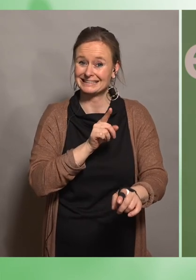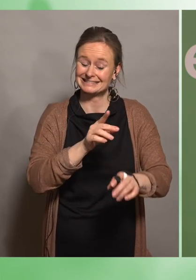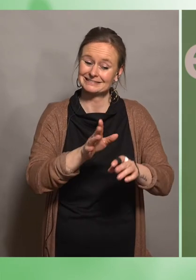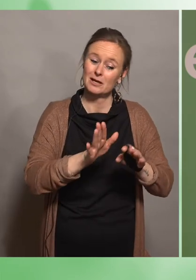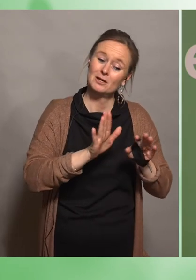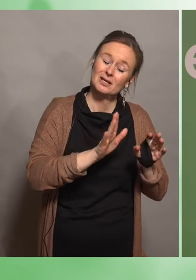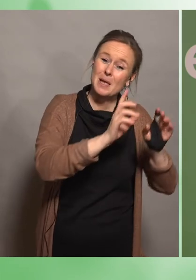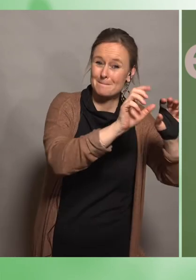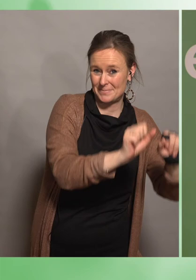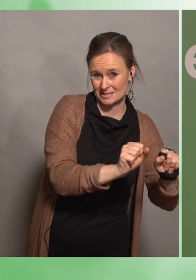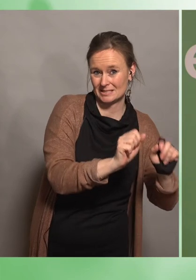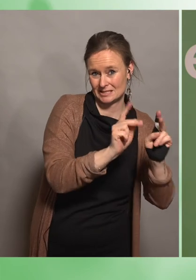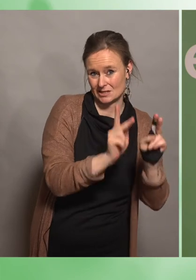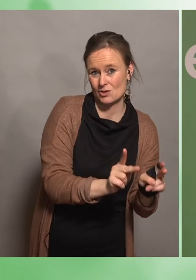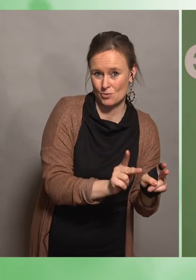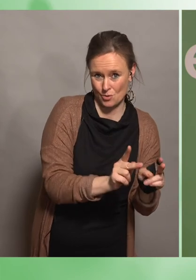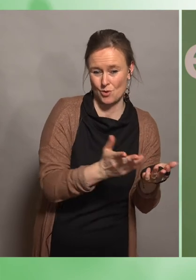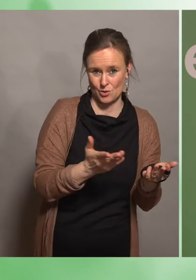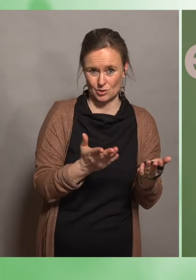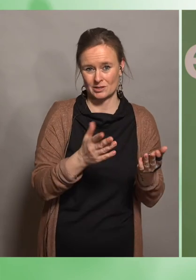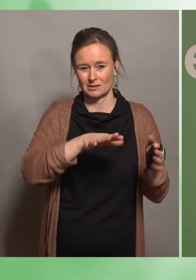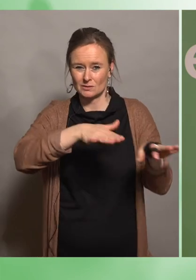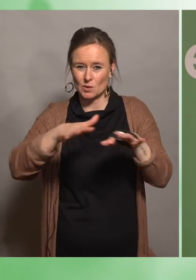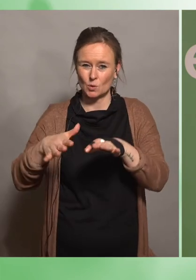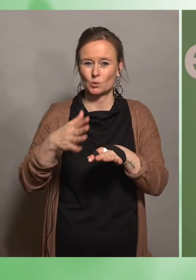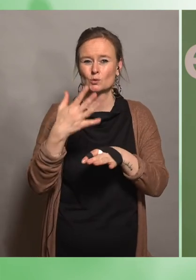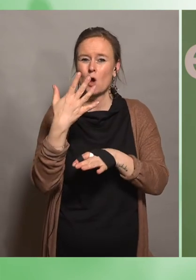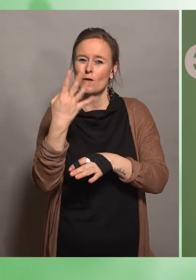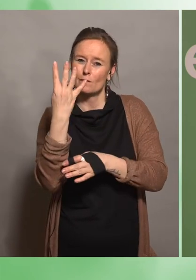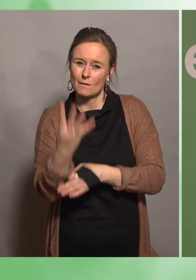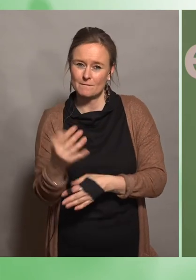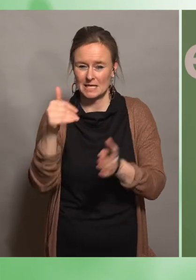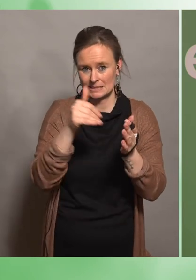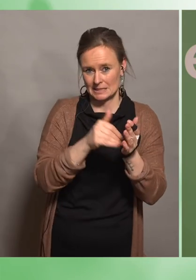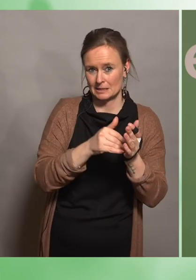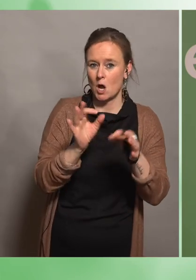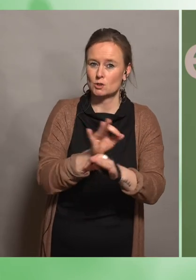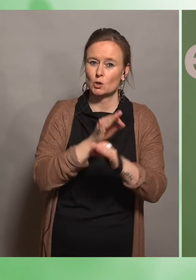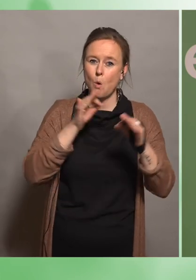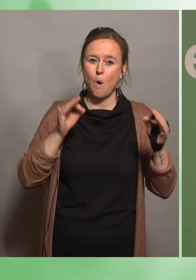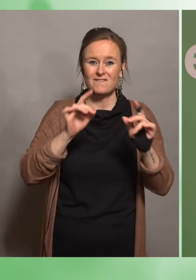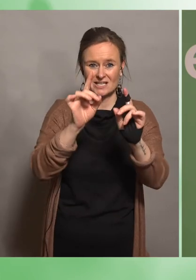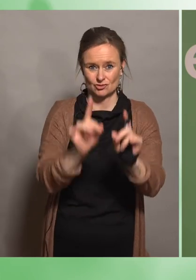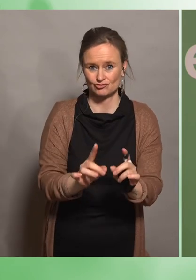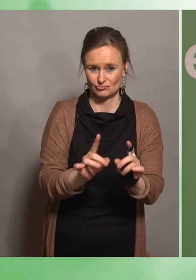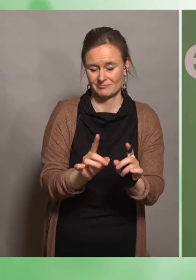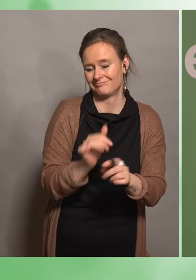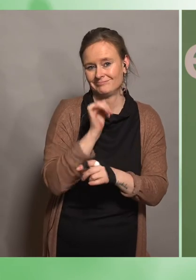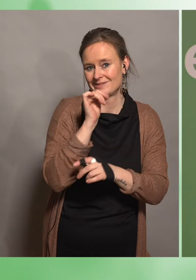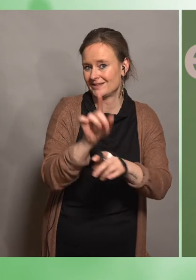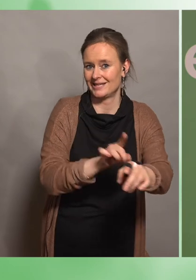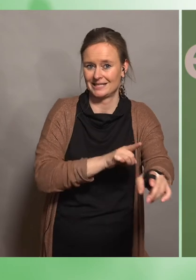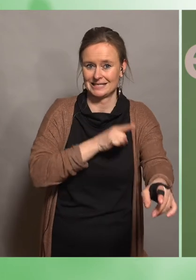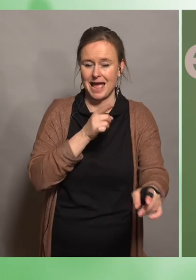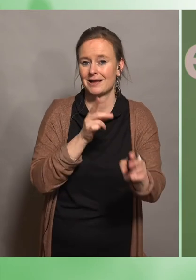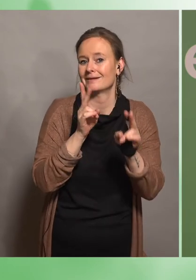in Zahlen ausgedrückt, wären das in Niederösterreich rund 45.000 offene Stellen, die nicht längerfristig besetzt